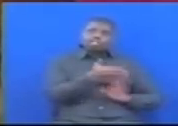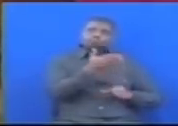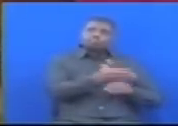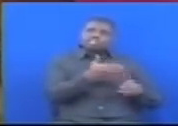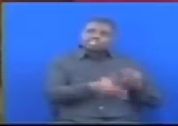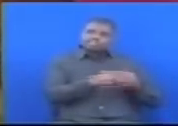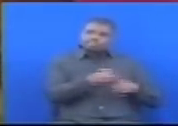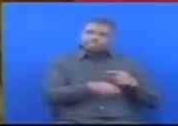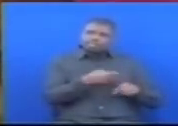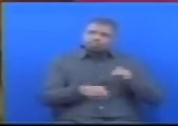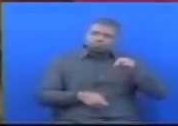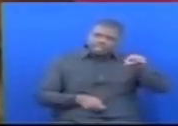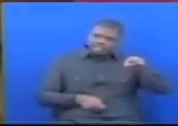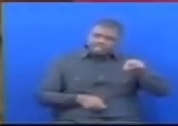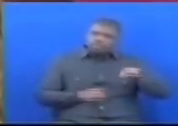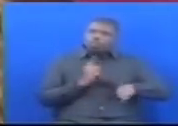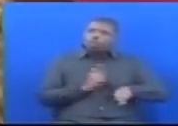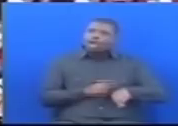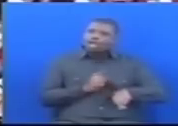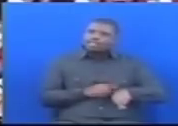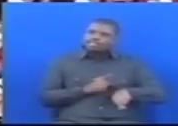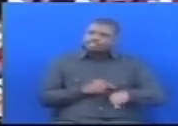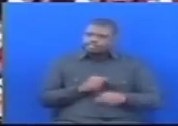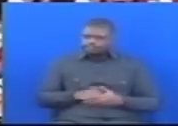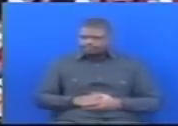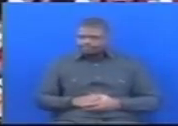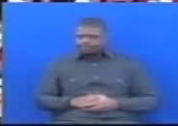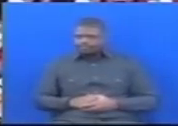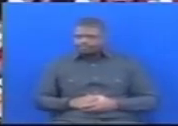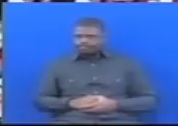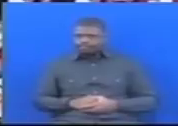ujenzi wa mradi ule kwa wakati?